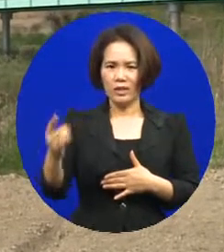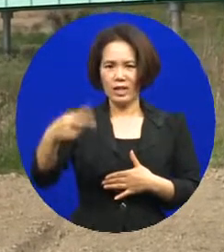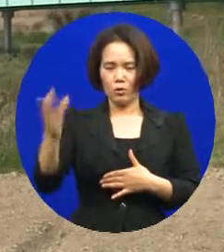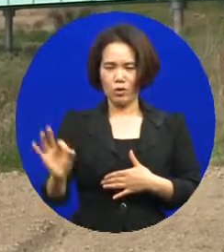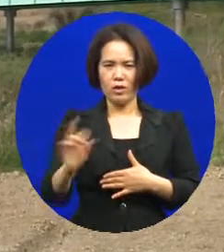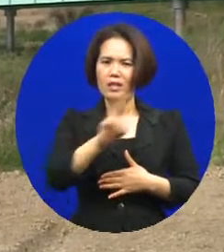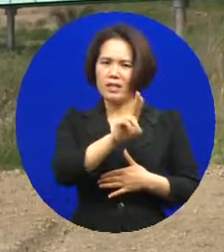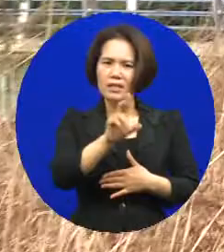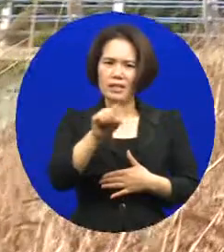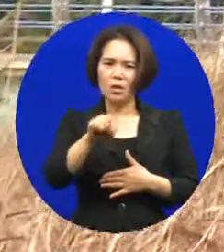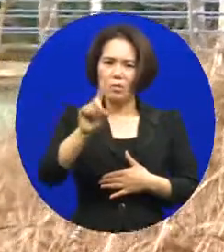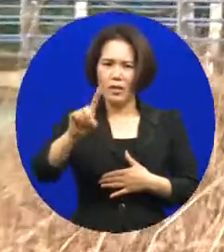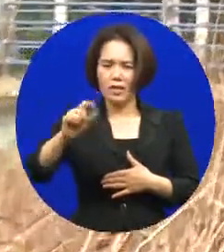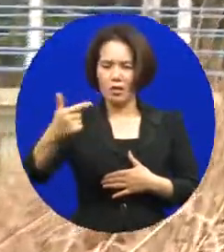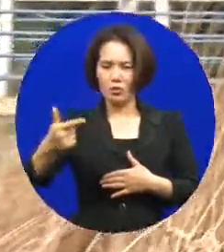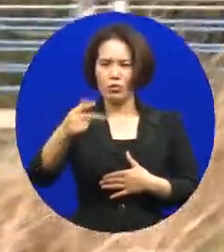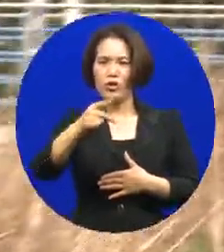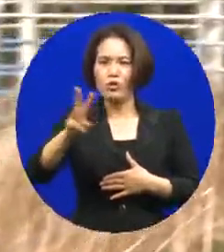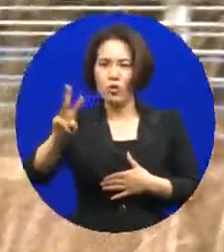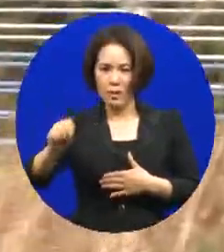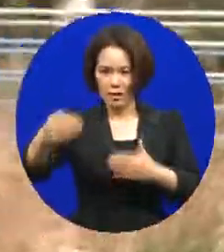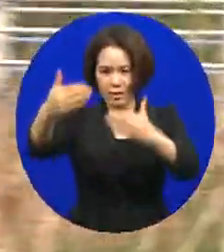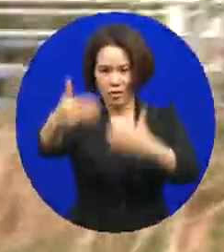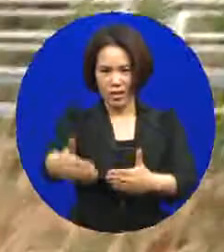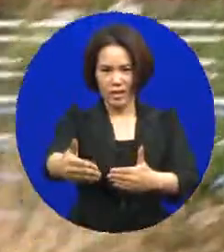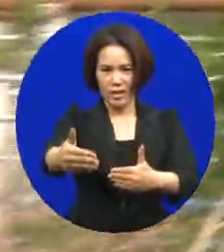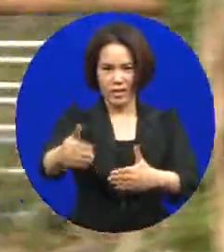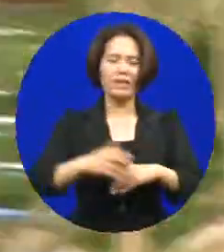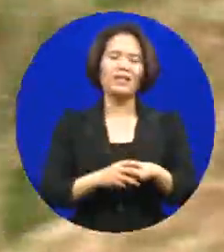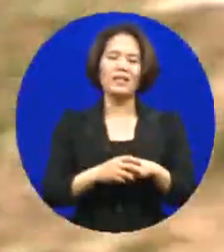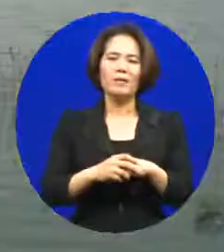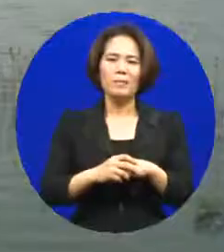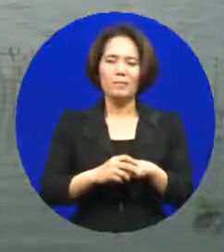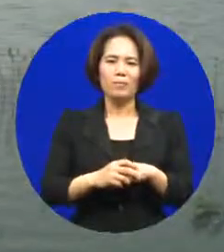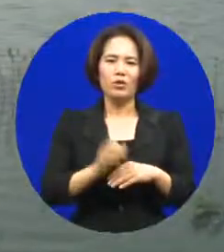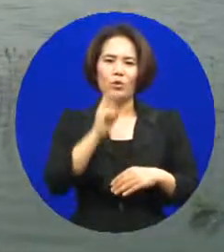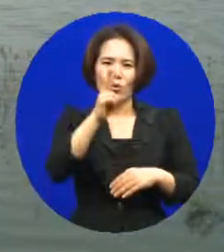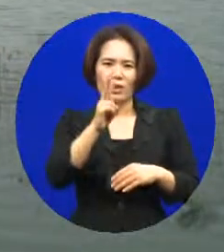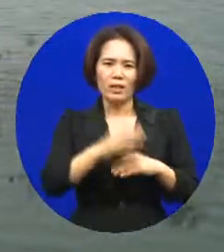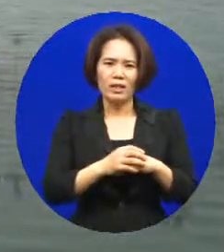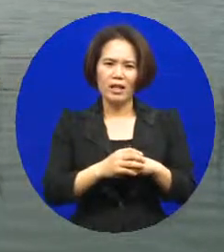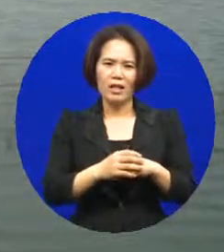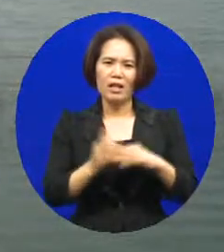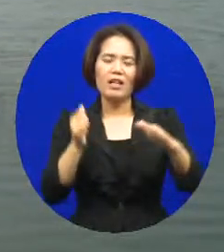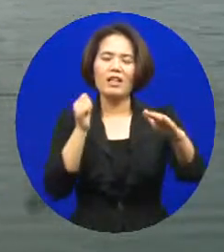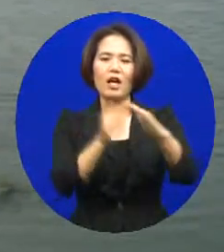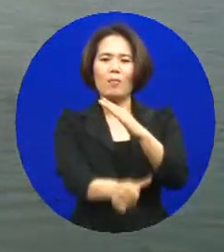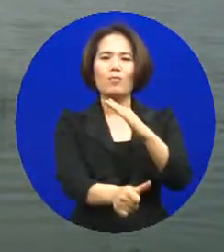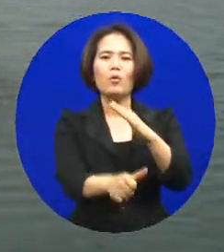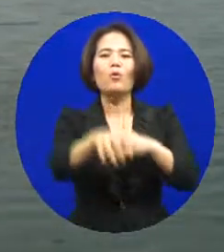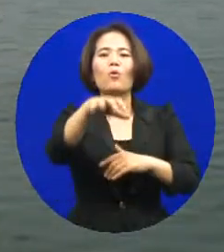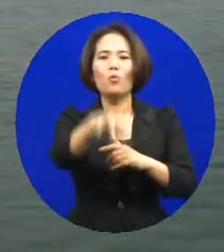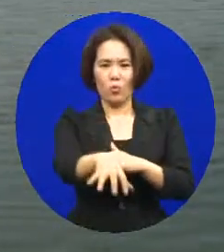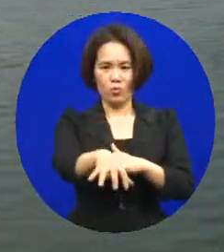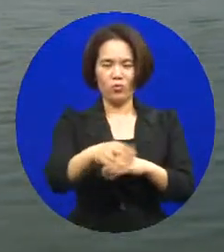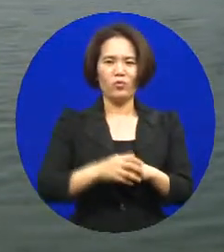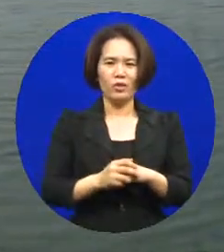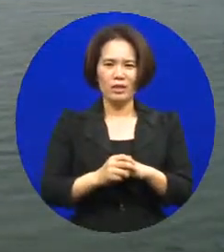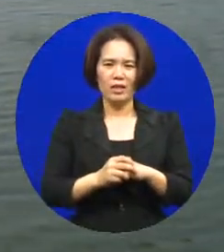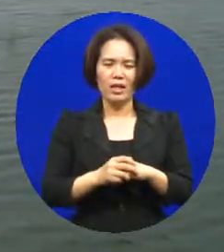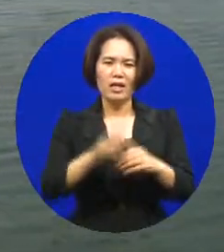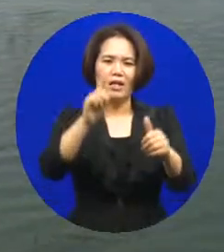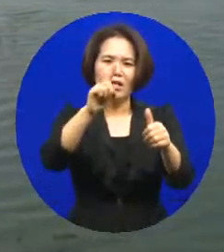총 2.16km의 코스로 이어져 있는 기흥호수공원 자전거 도로는 용인의 랜드마크라고 할 수 있는 기흥